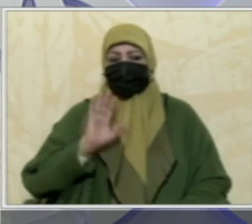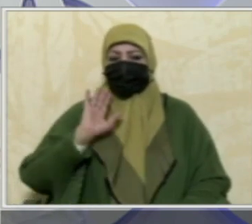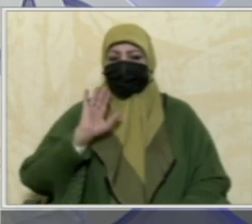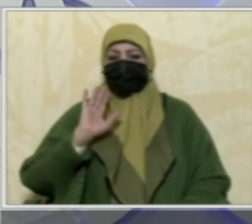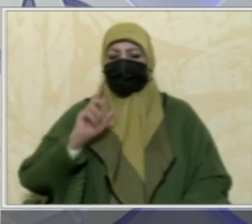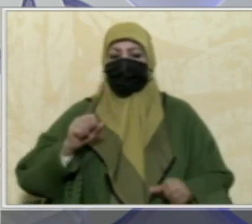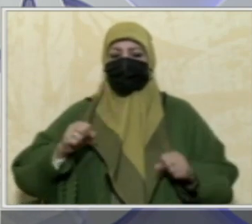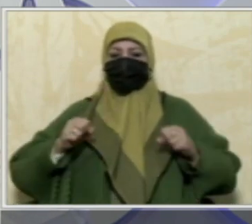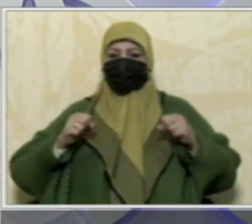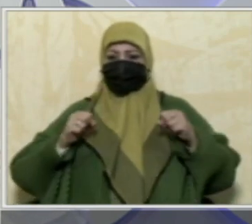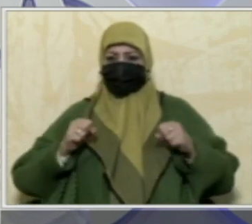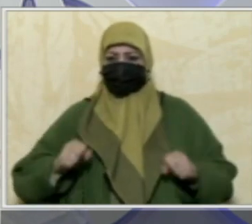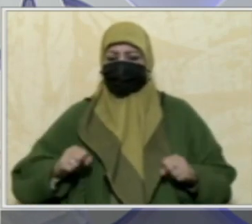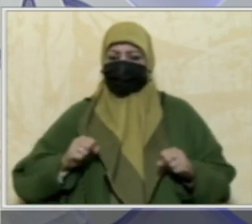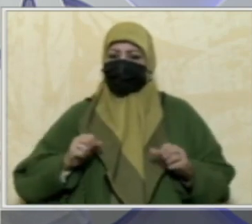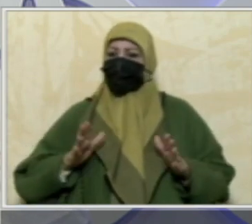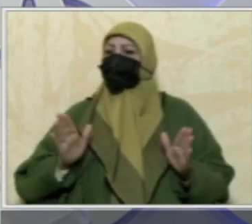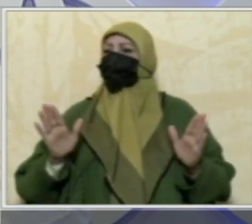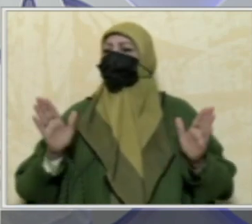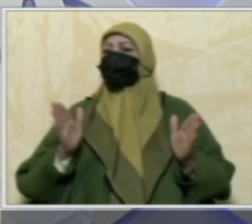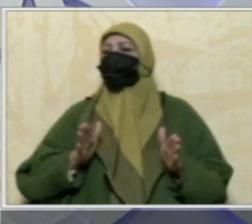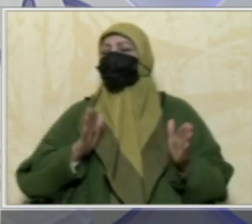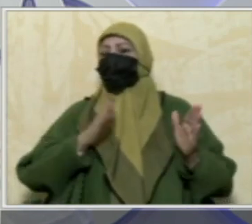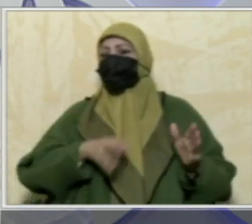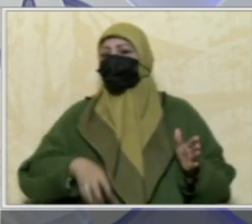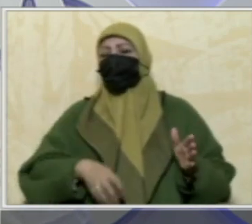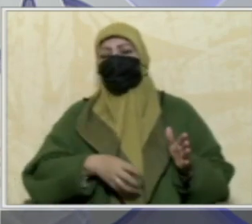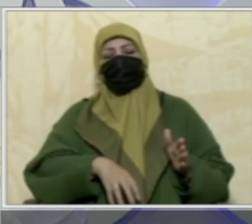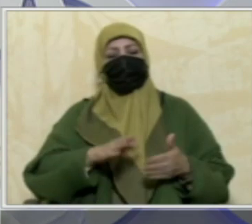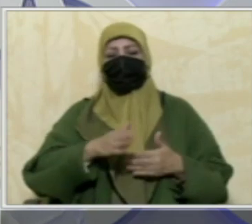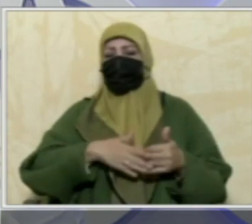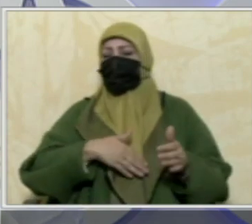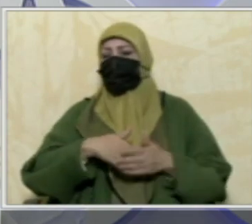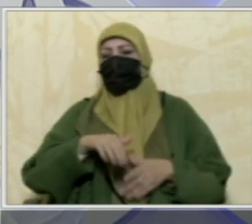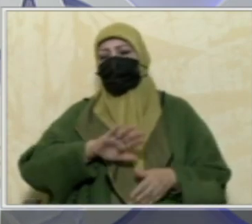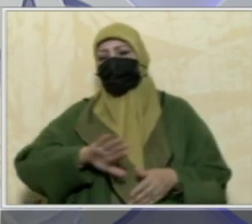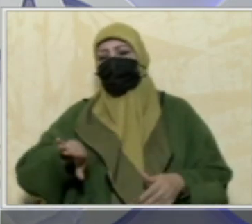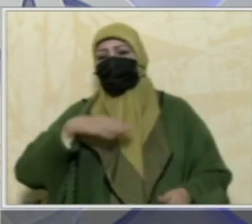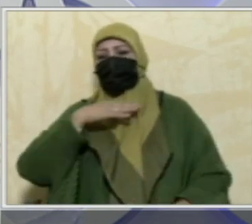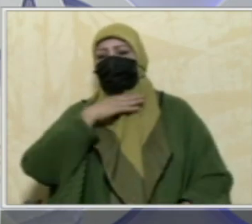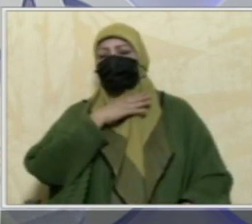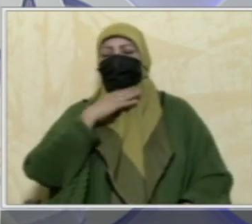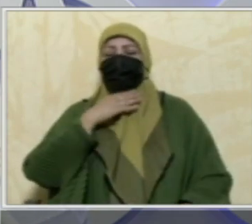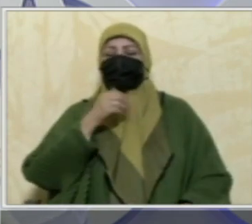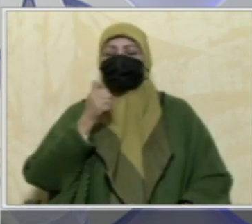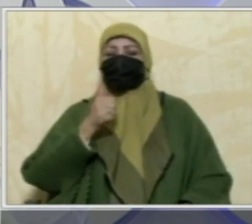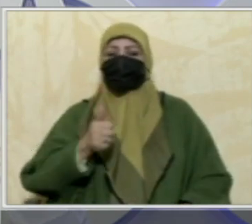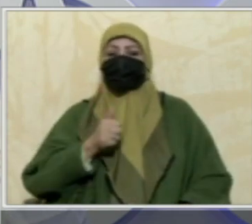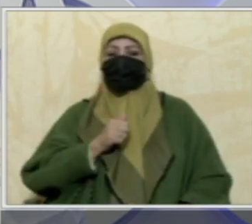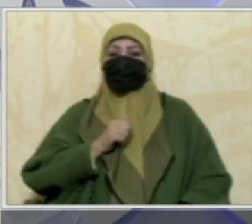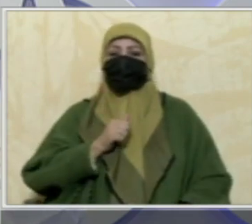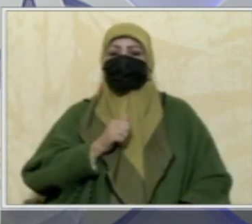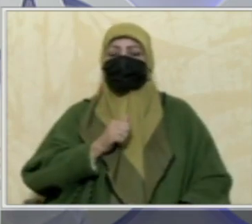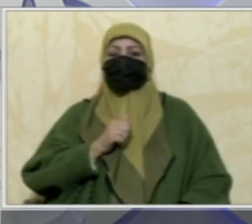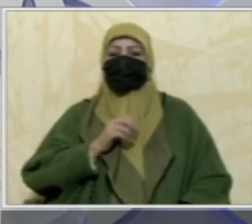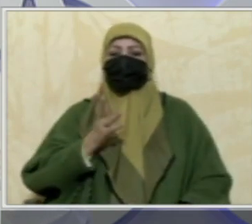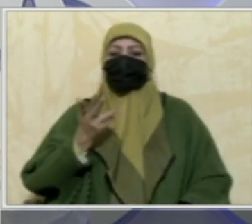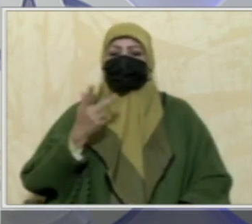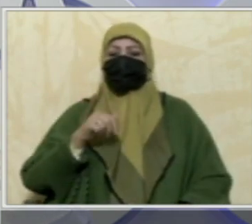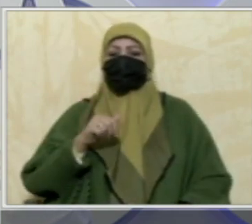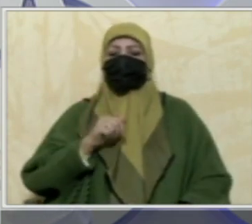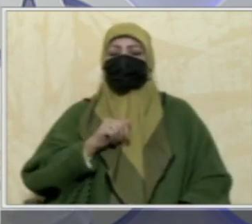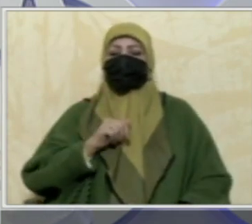وبالتالي الخصي لا اشكال في التضحيه به الناس يسال عن المفلوت يعني كذلك لا اشكال فيه